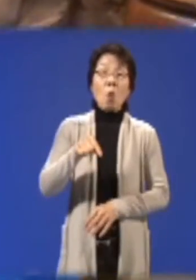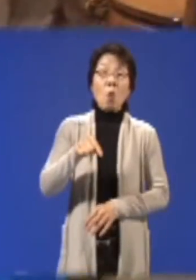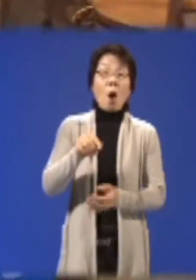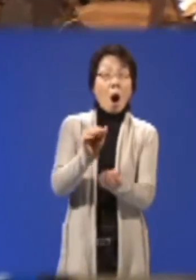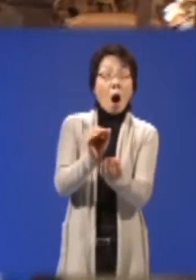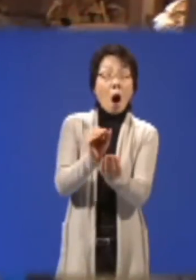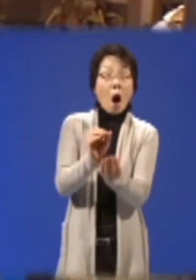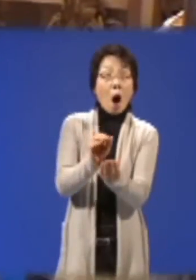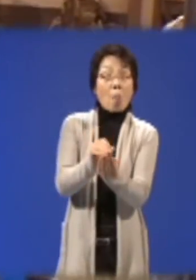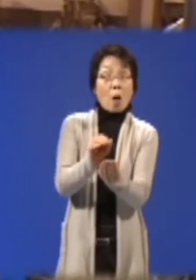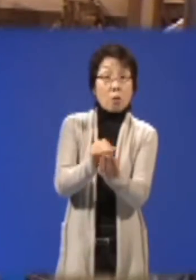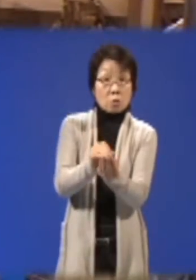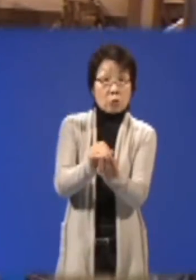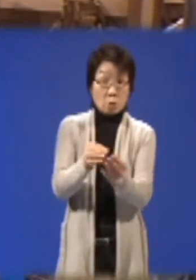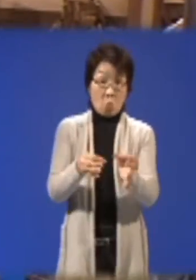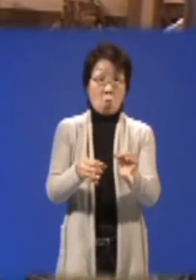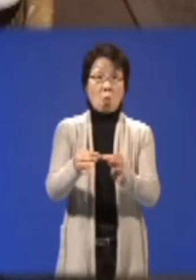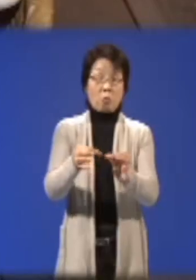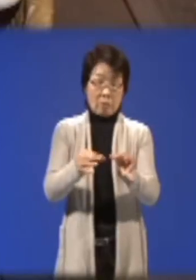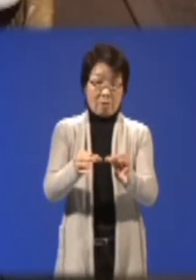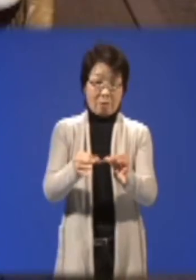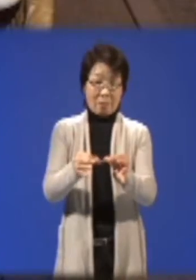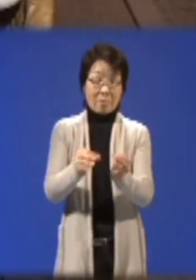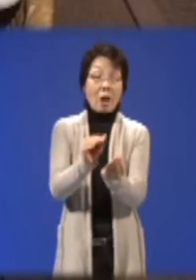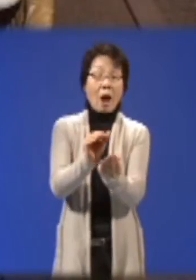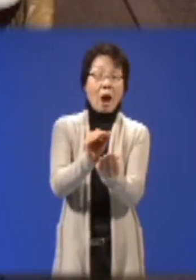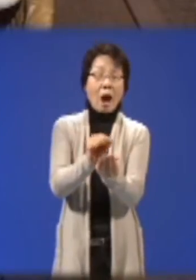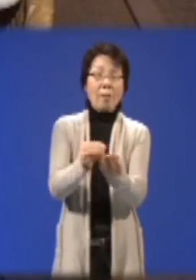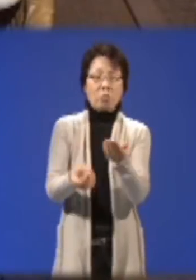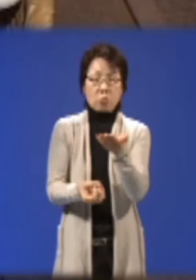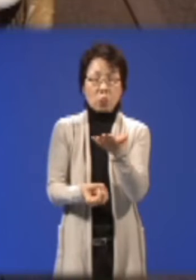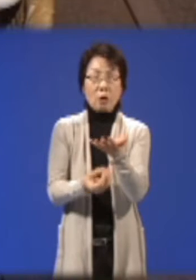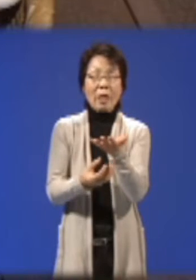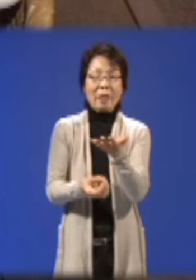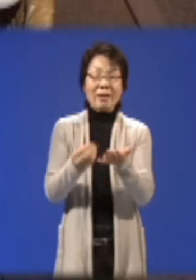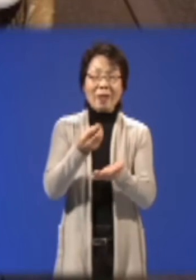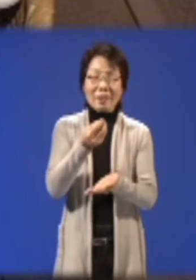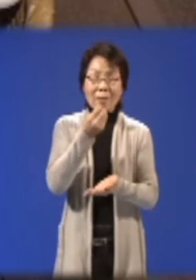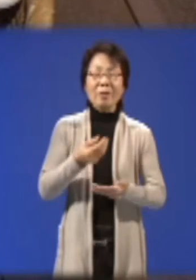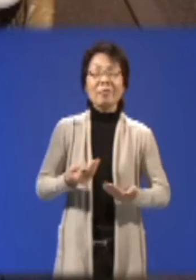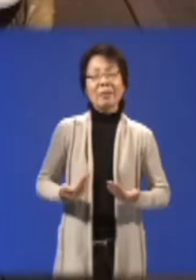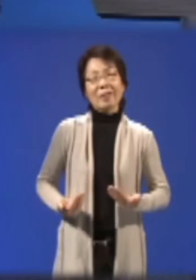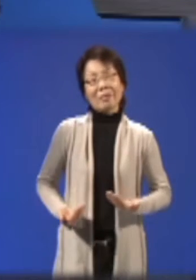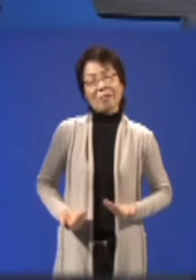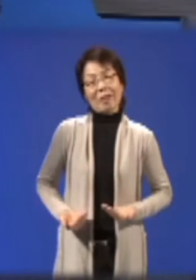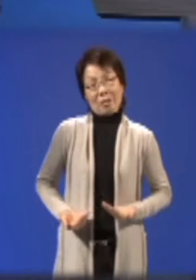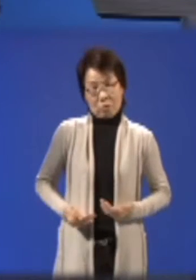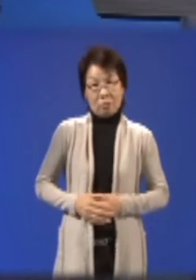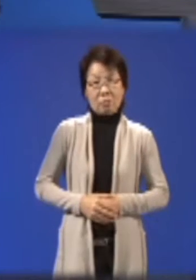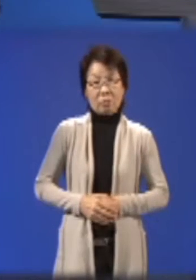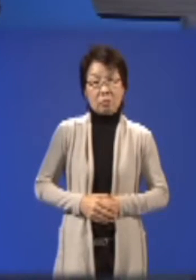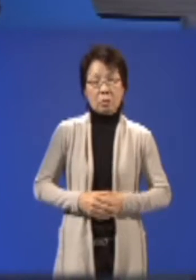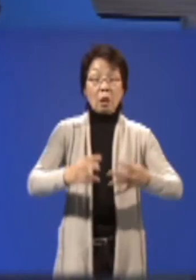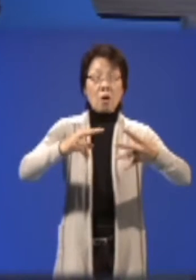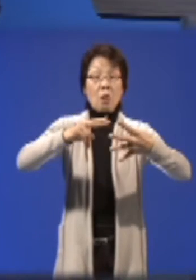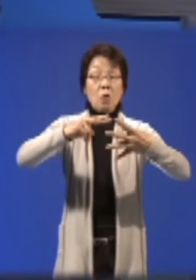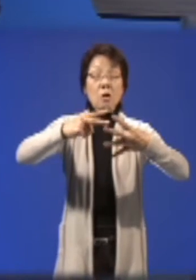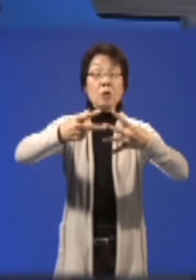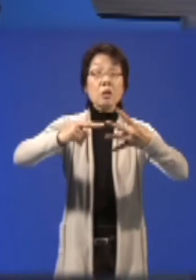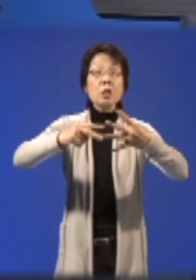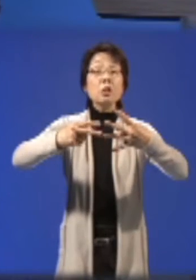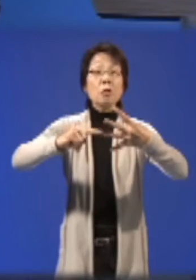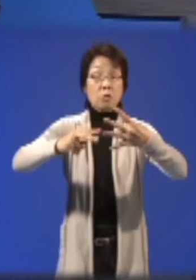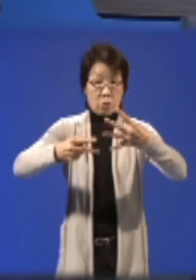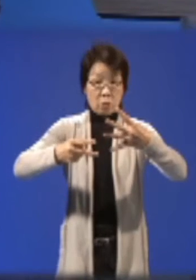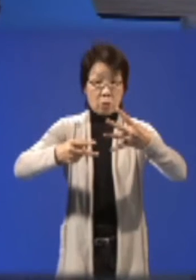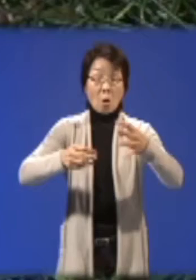い、ハマグリを焼いて食べさせる、休憩所みたいなやつで、季節で売り